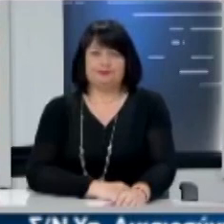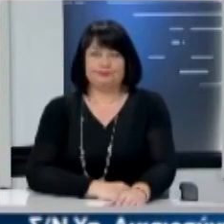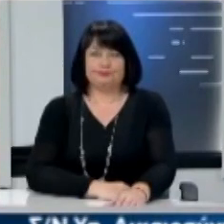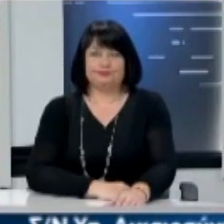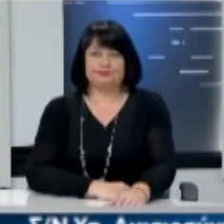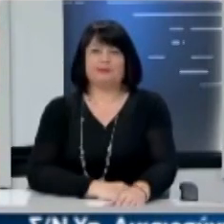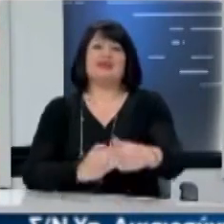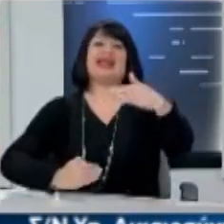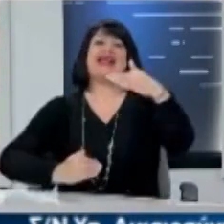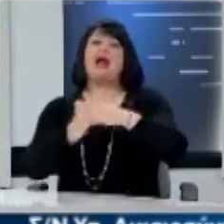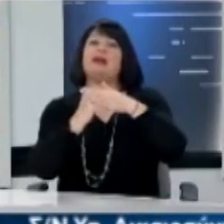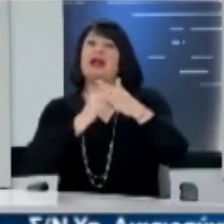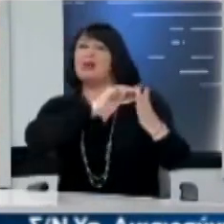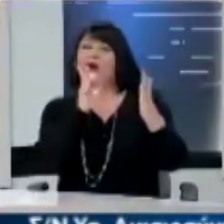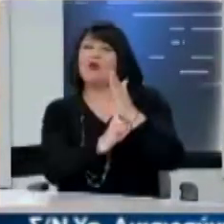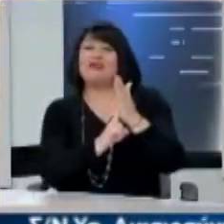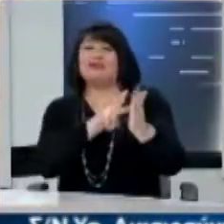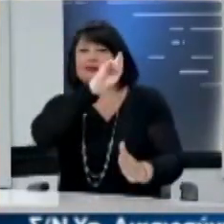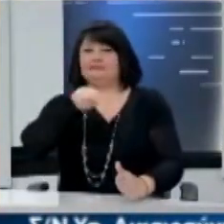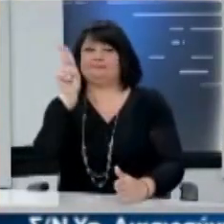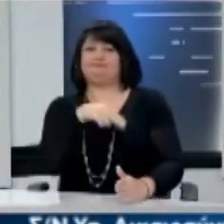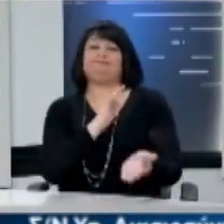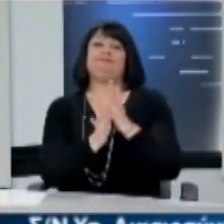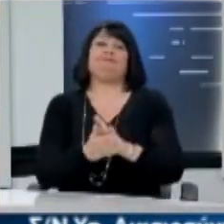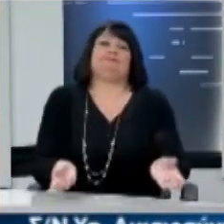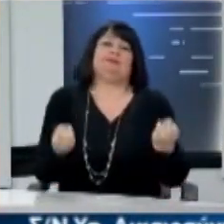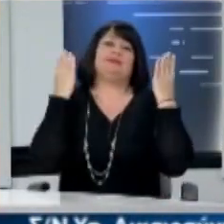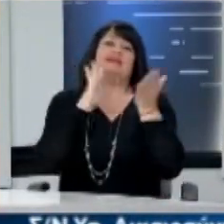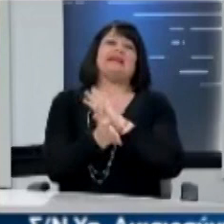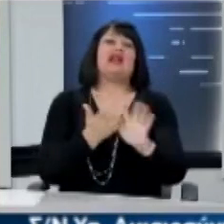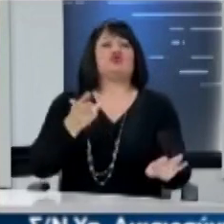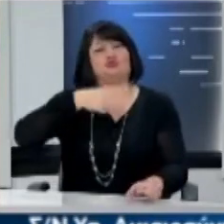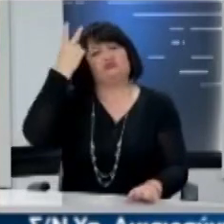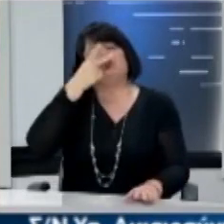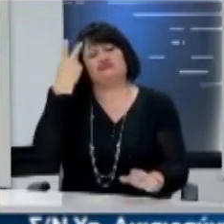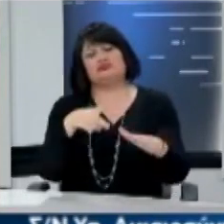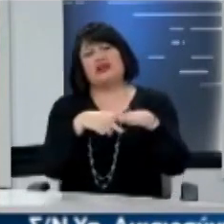Τα capital controls αποτελούν από σήμερα παρελθόν.